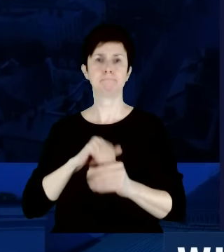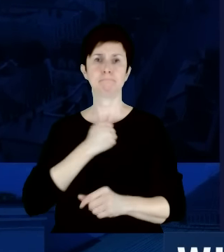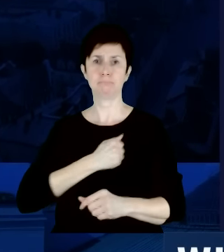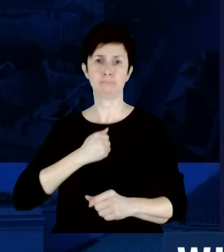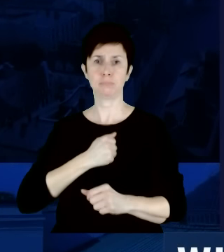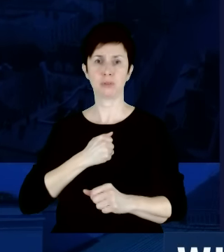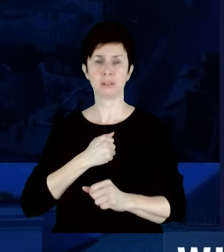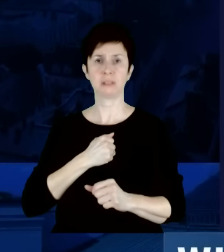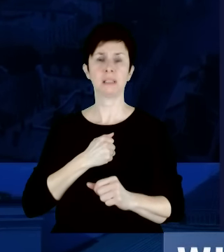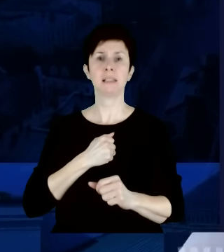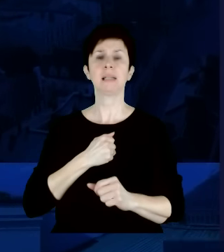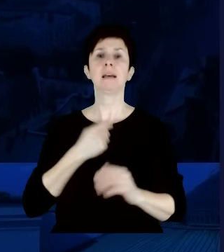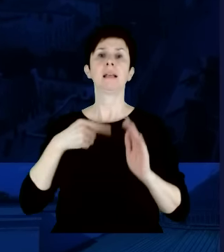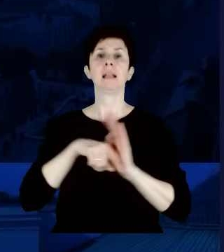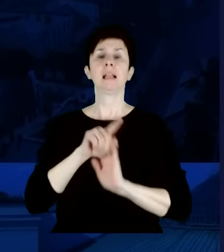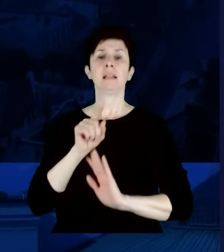Chciałbym również